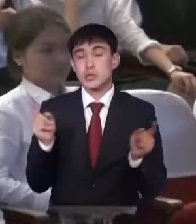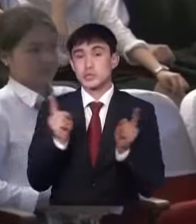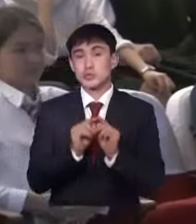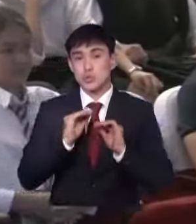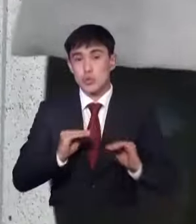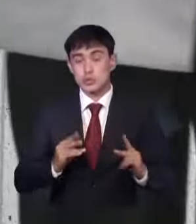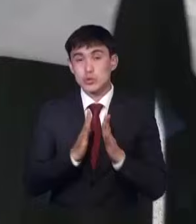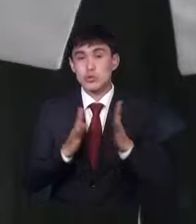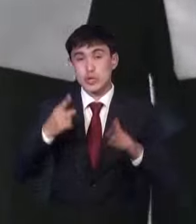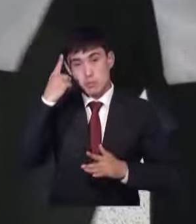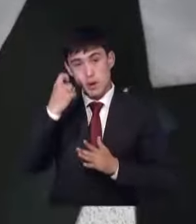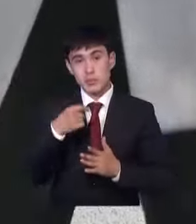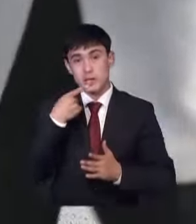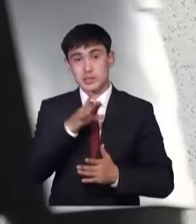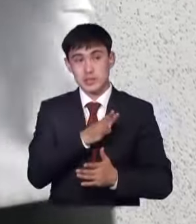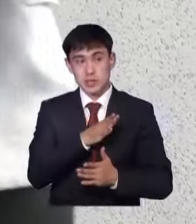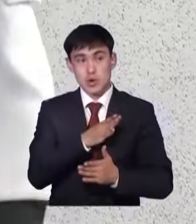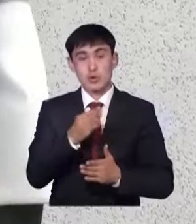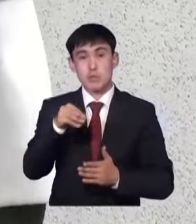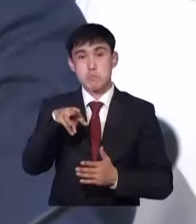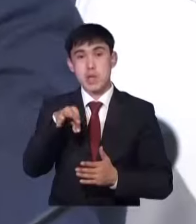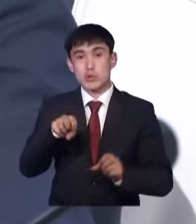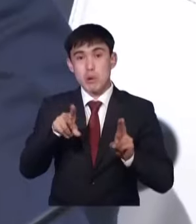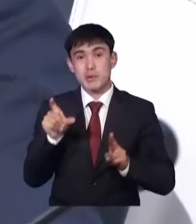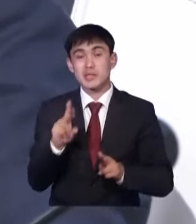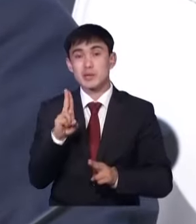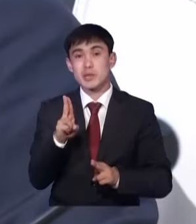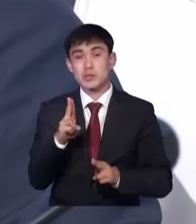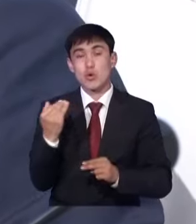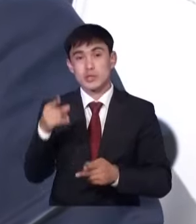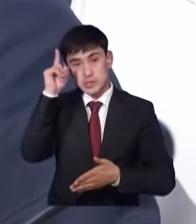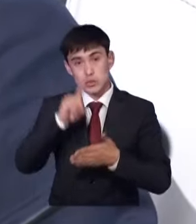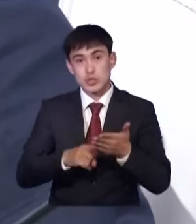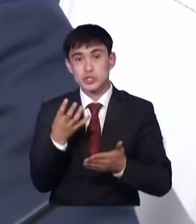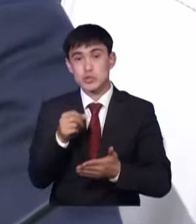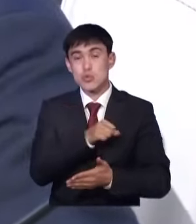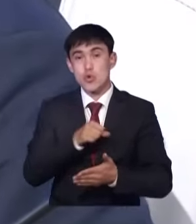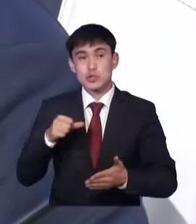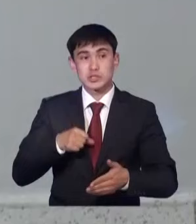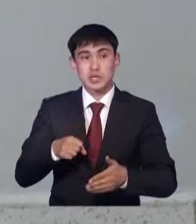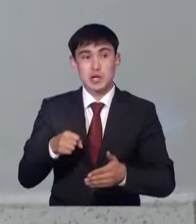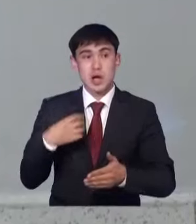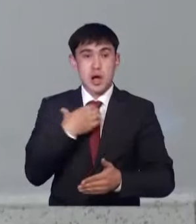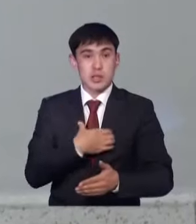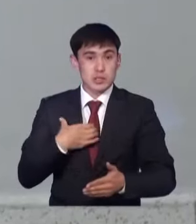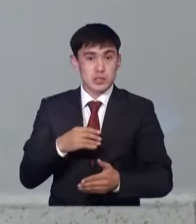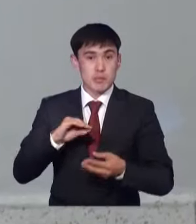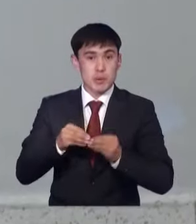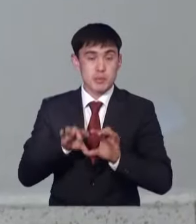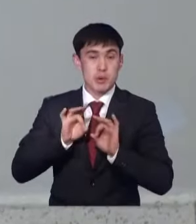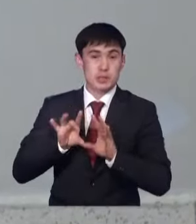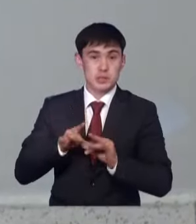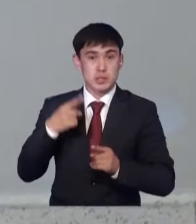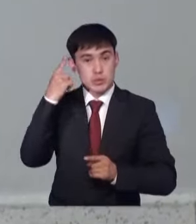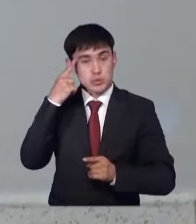оқушылар үлкен мағлұмат алғанын айтады. Олар ментор маманының кім екенін, оған сенуге және өзін алаңдатқан мәселелерін жеткізіп,